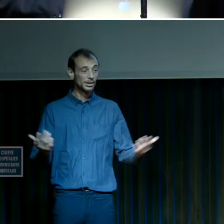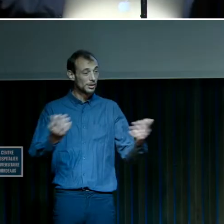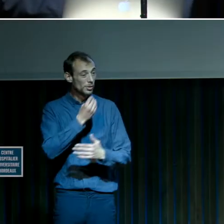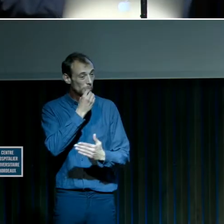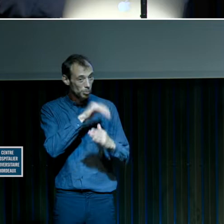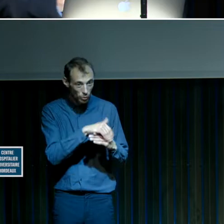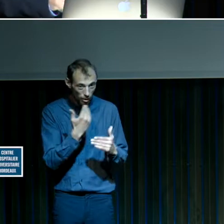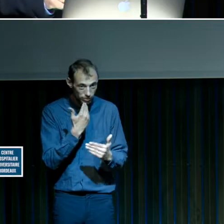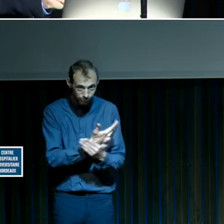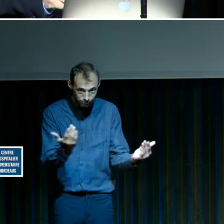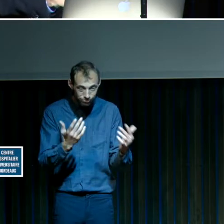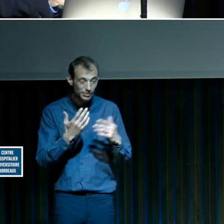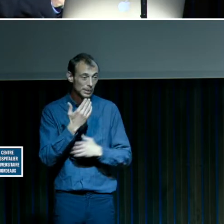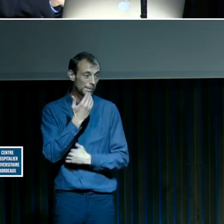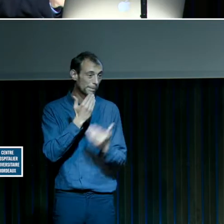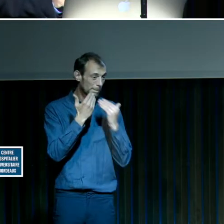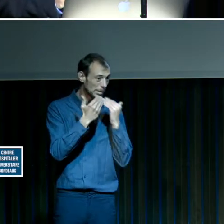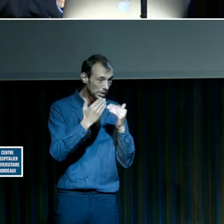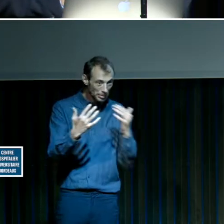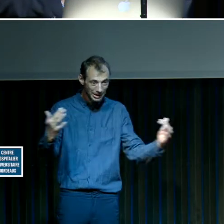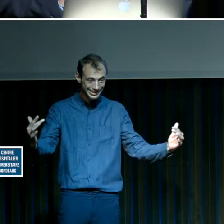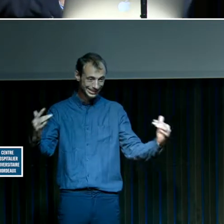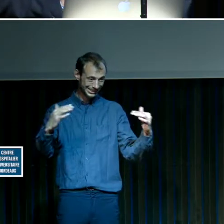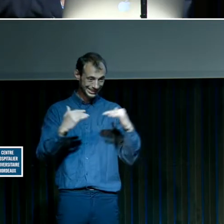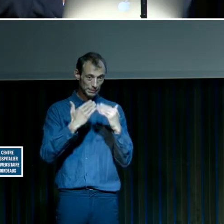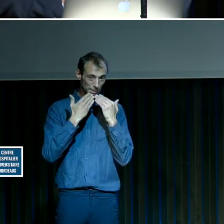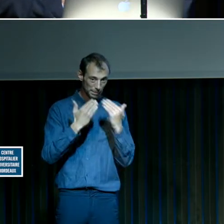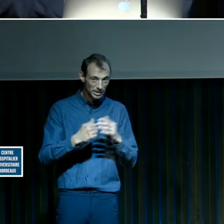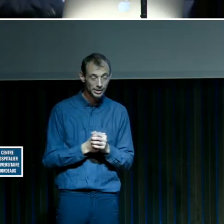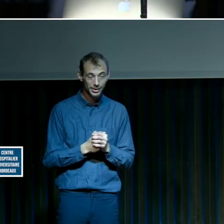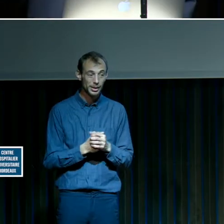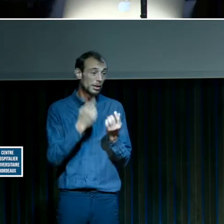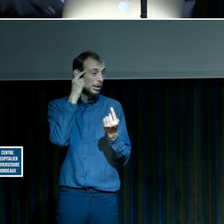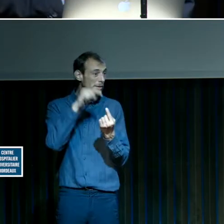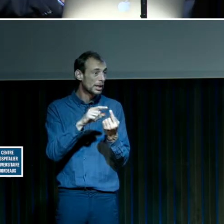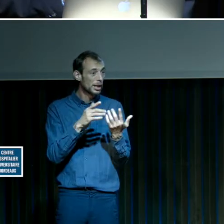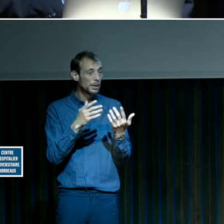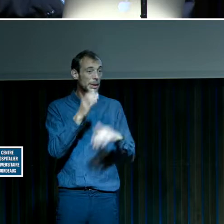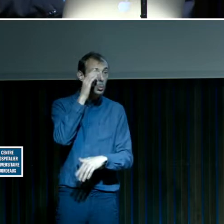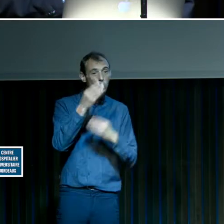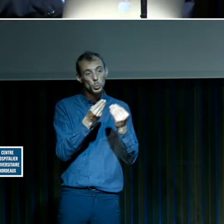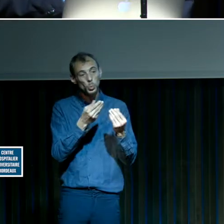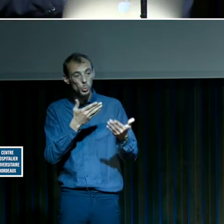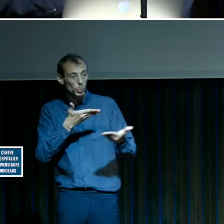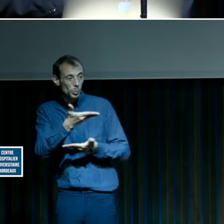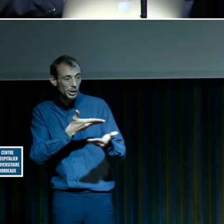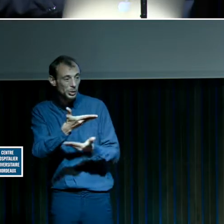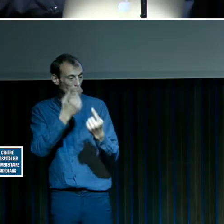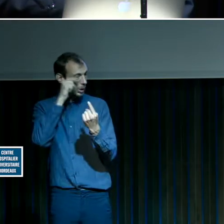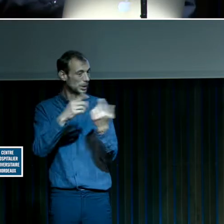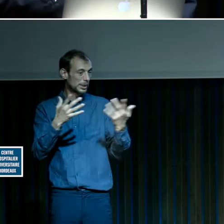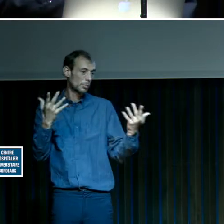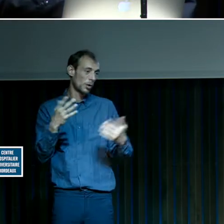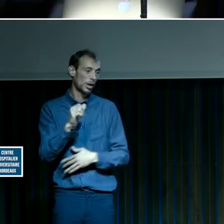Bonsoir à toutes, bonsoir à tous. Merci d'être venus ce soir pour écouter ou discuter avec nous. On va parler des AVC.